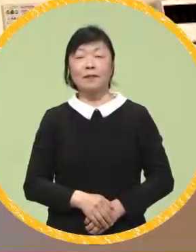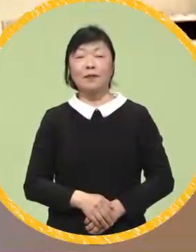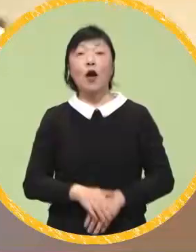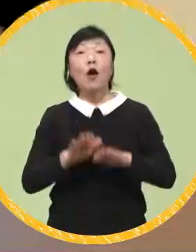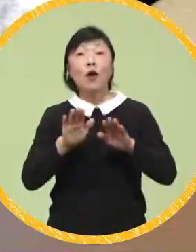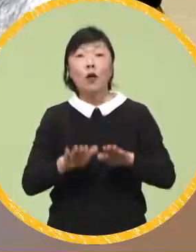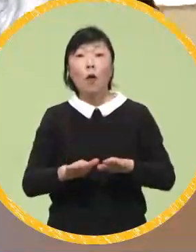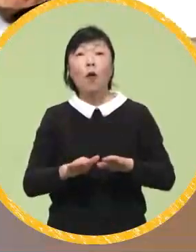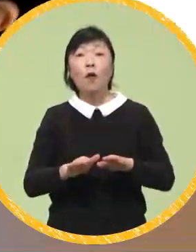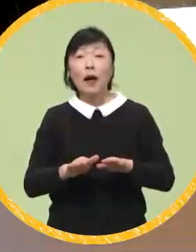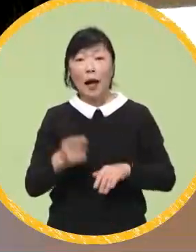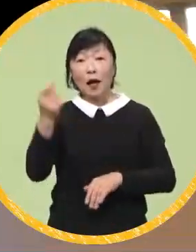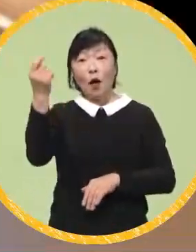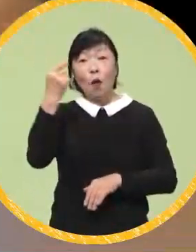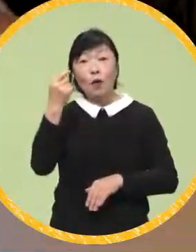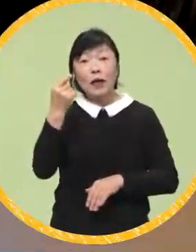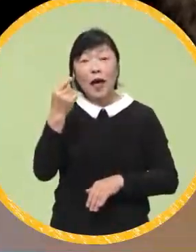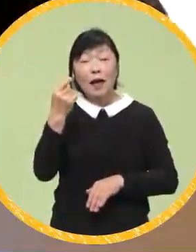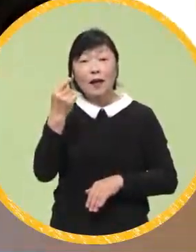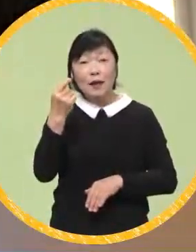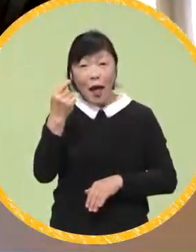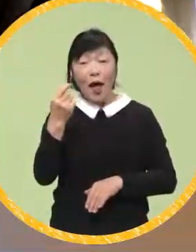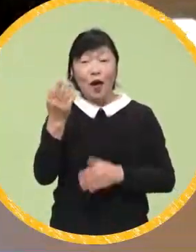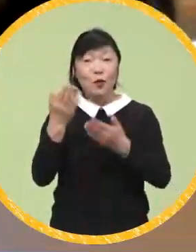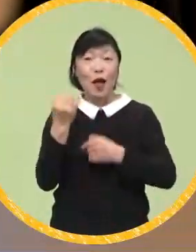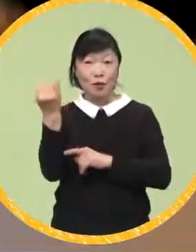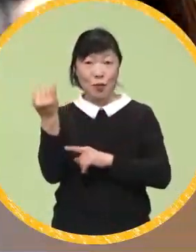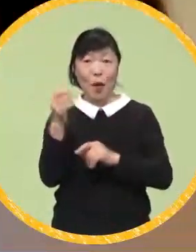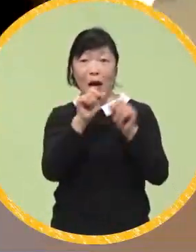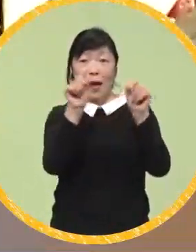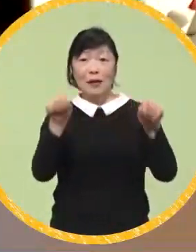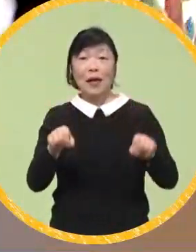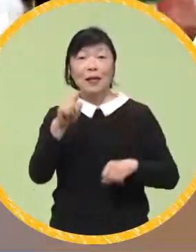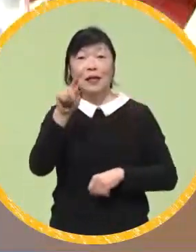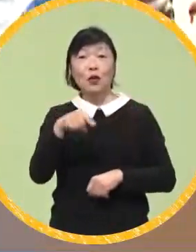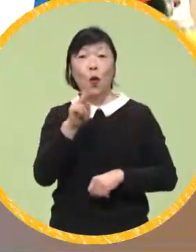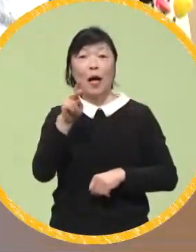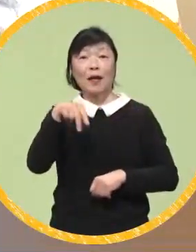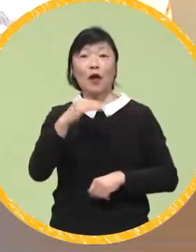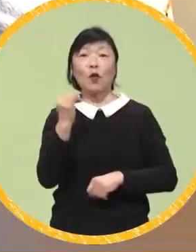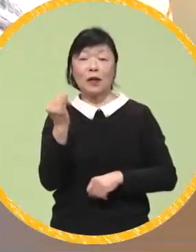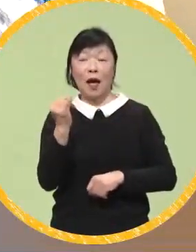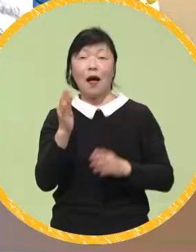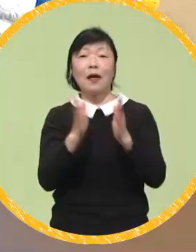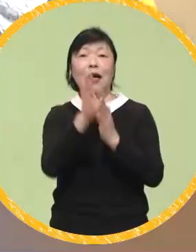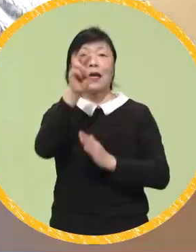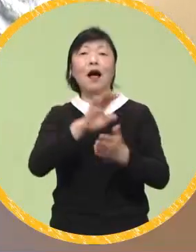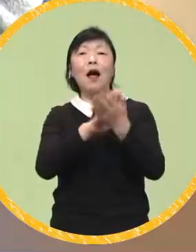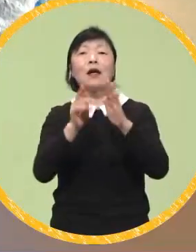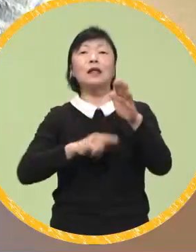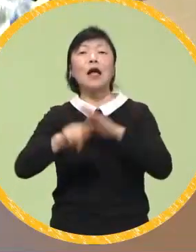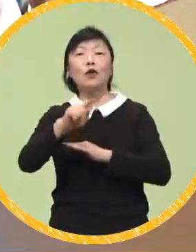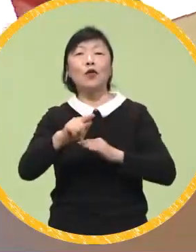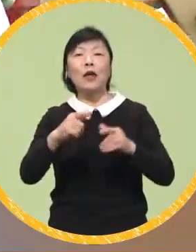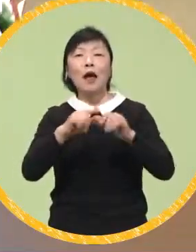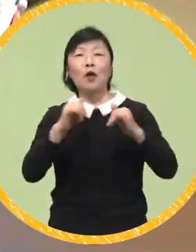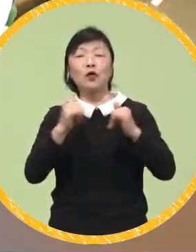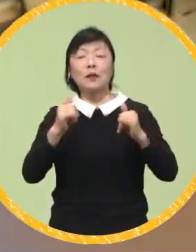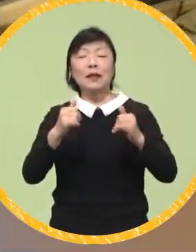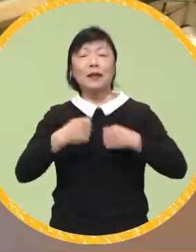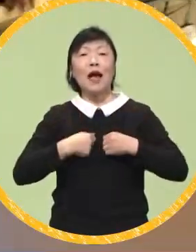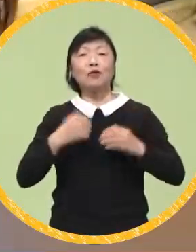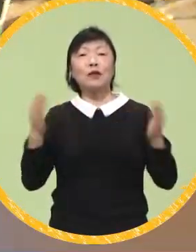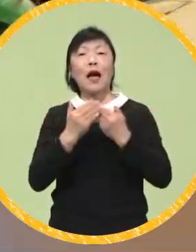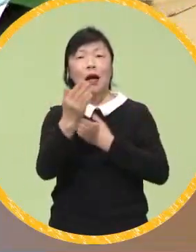今回クライミングを教えてくれるのは席の加奈子さん神奈川県代表として国体へ出場した経験を